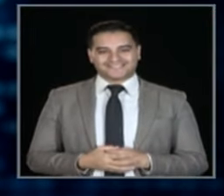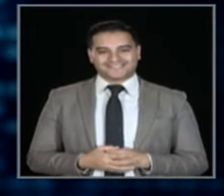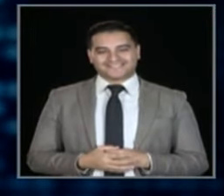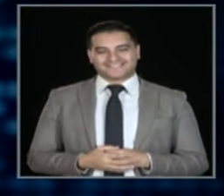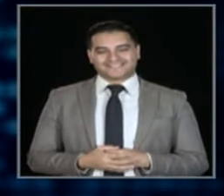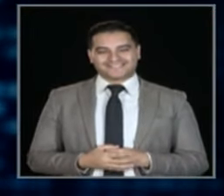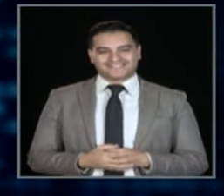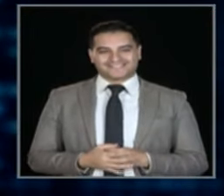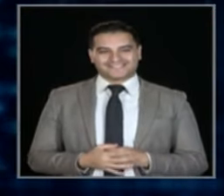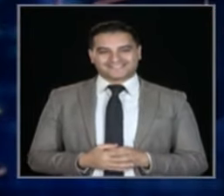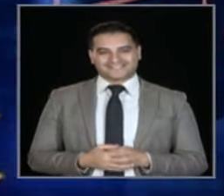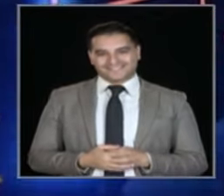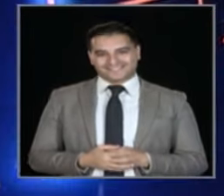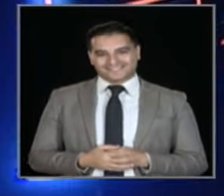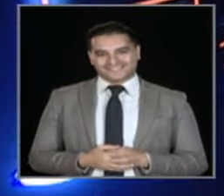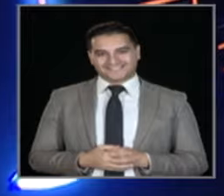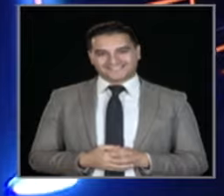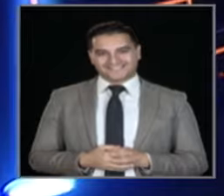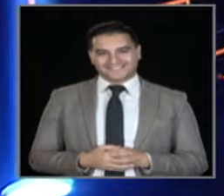ضربات جزاء.